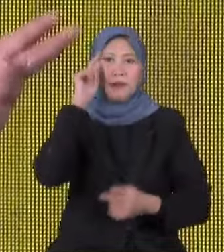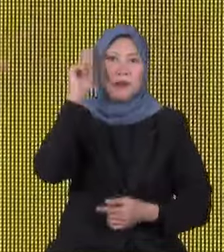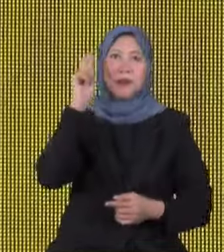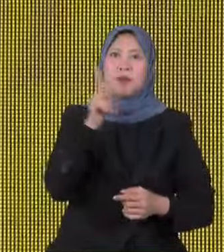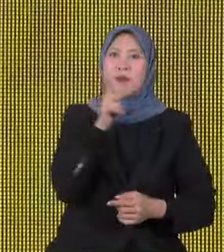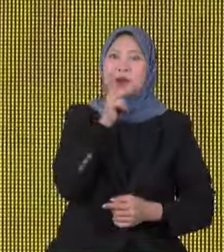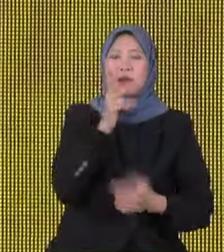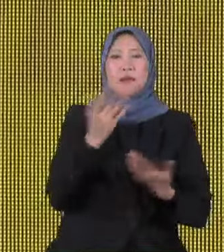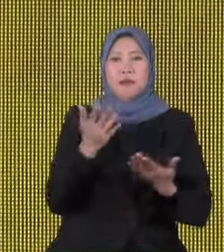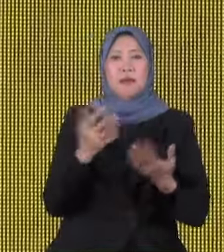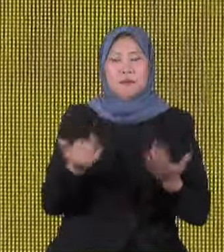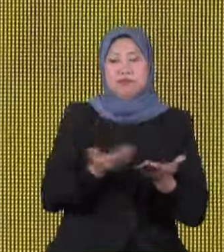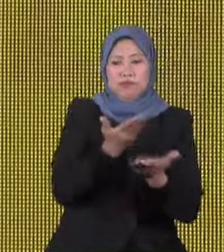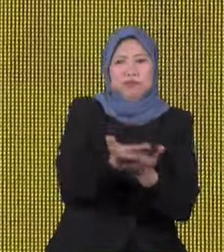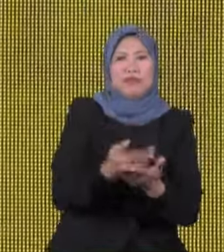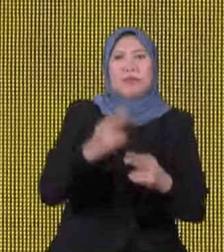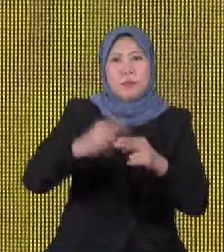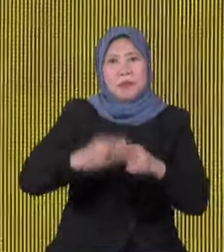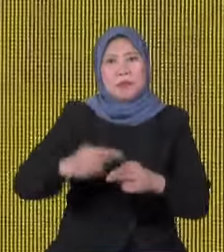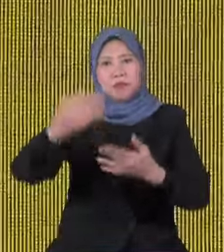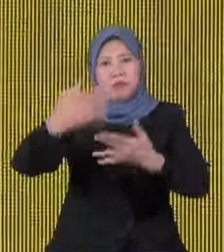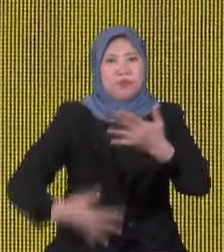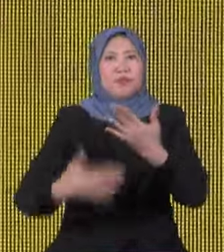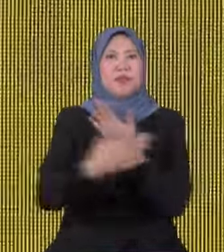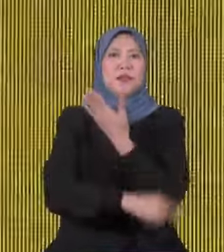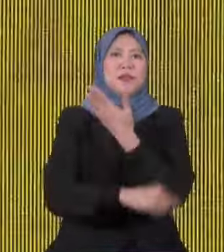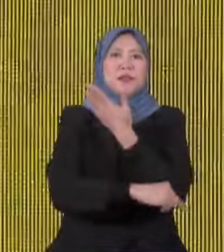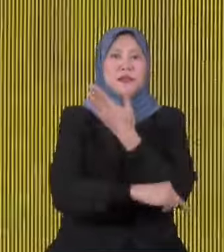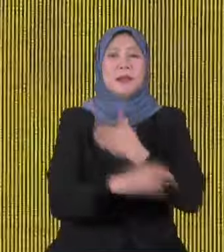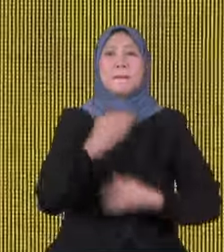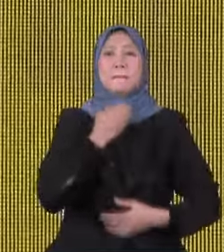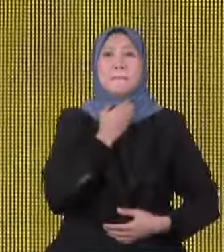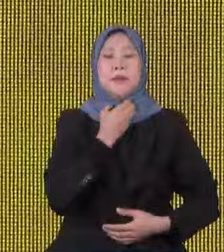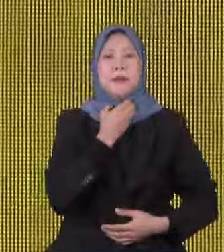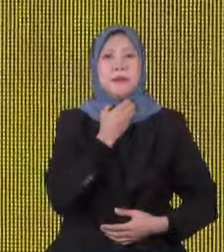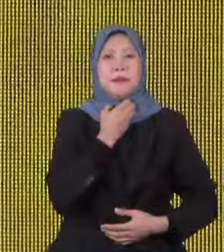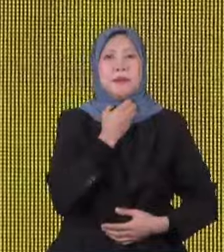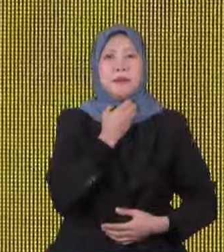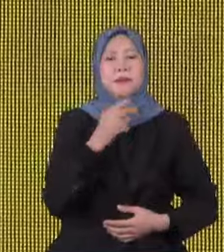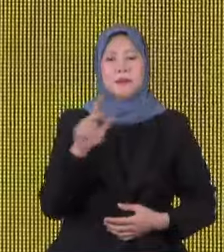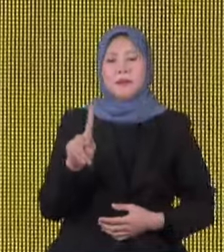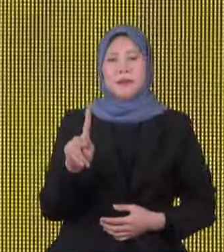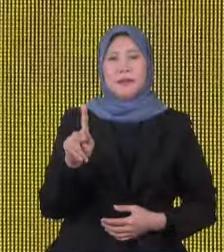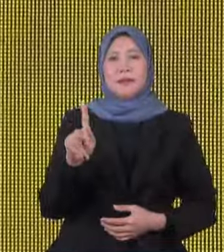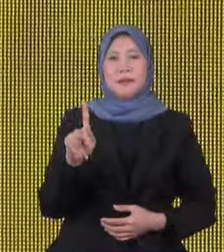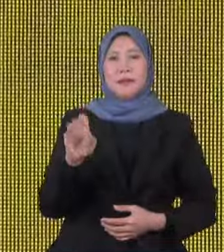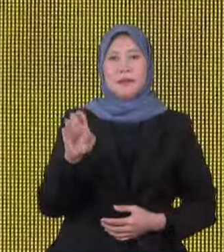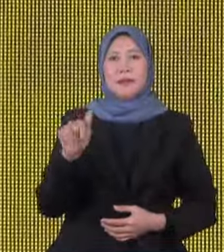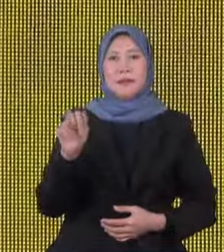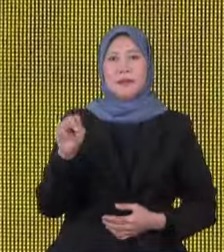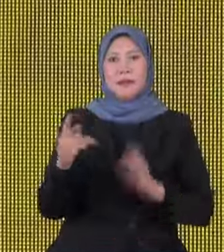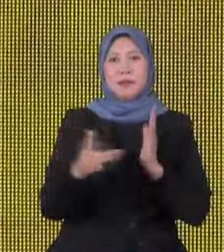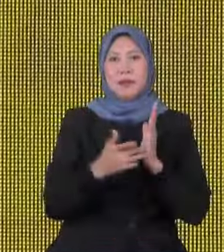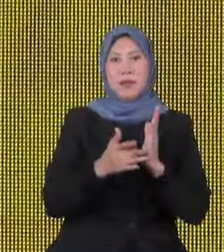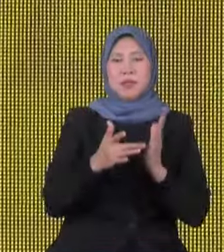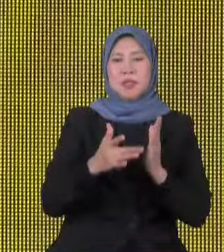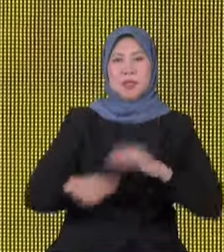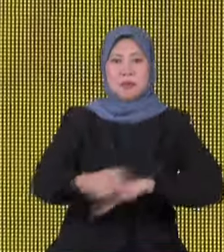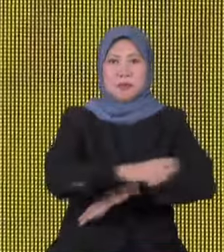Kedah, Perak. Sebab itu Perak kita gunakan Krian Technology